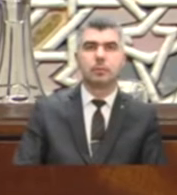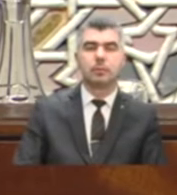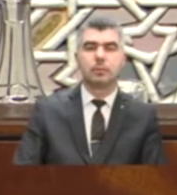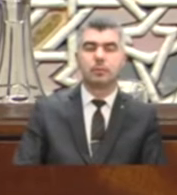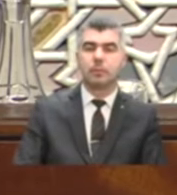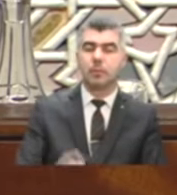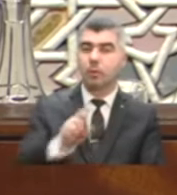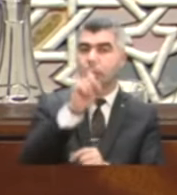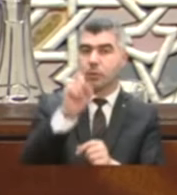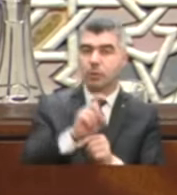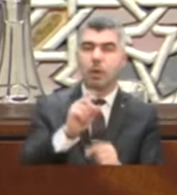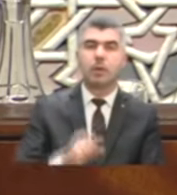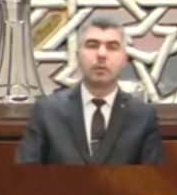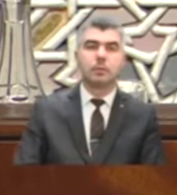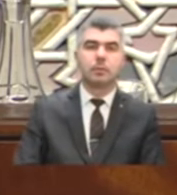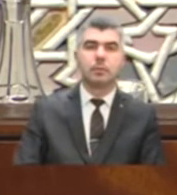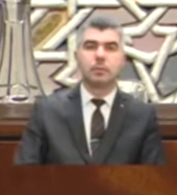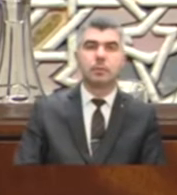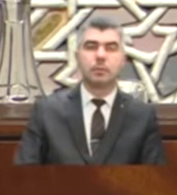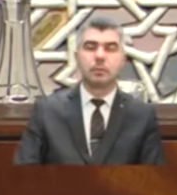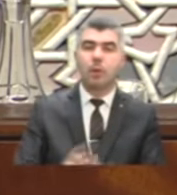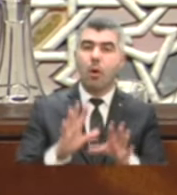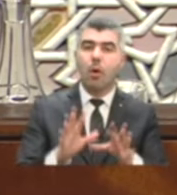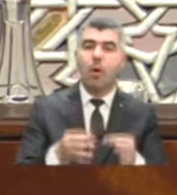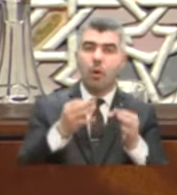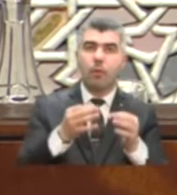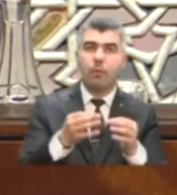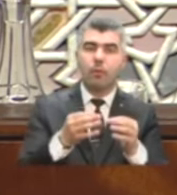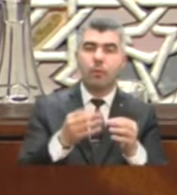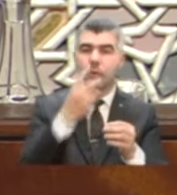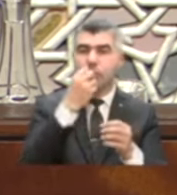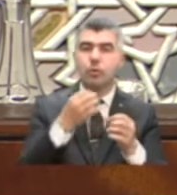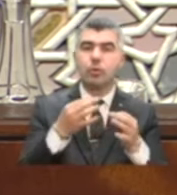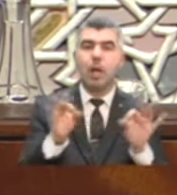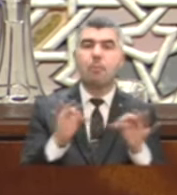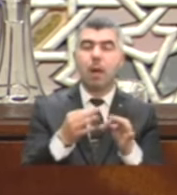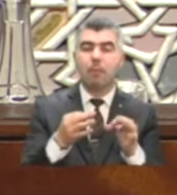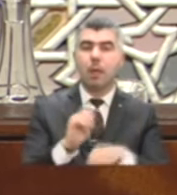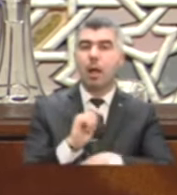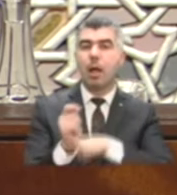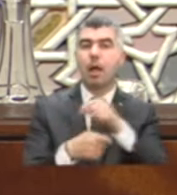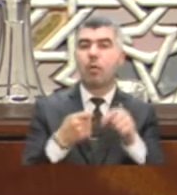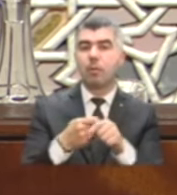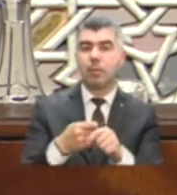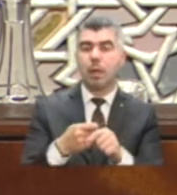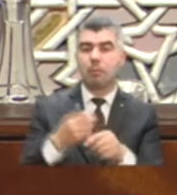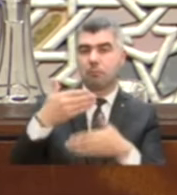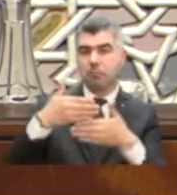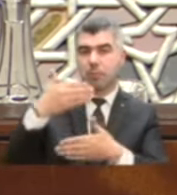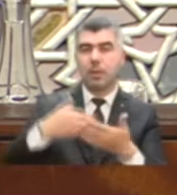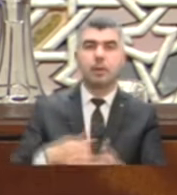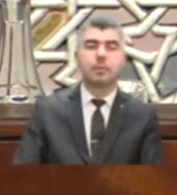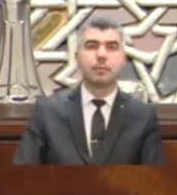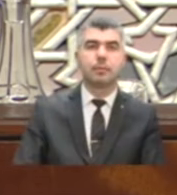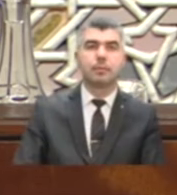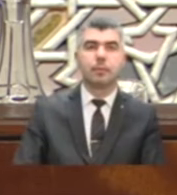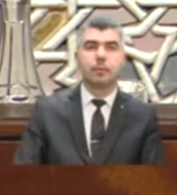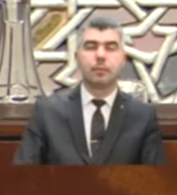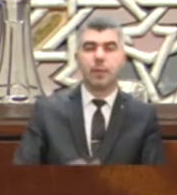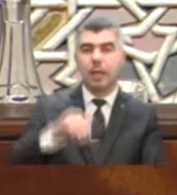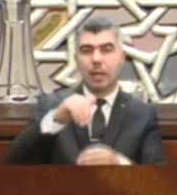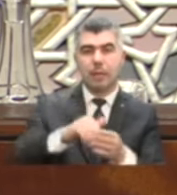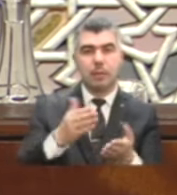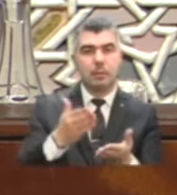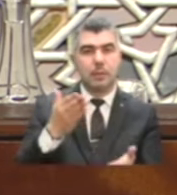نمر الى السؤال الموالي عن احداث دور الشباب بالعالم القروي للسيدات والساده النواب المحترمين من الفريق